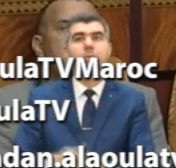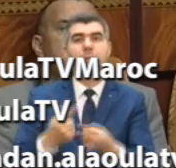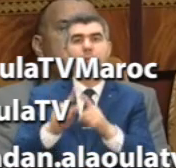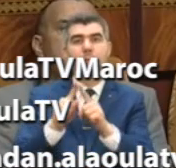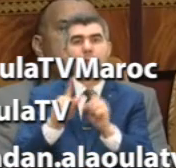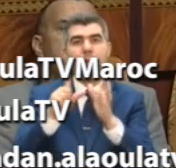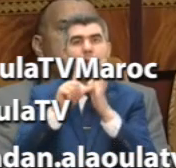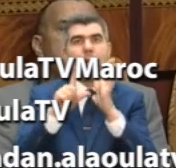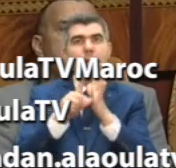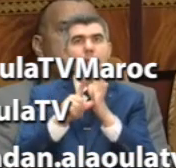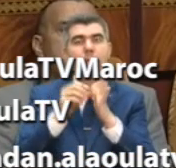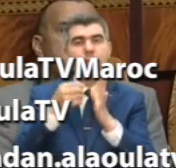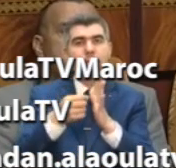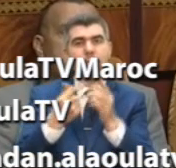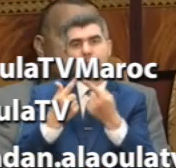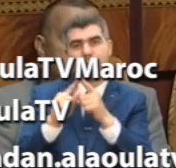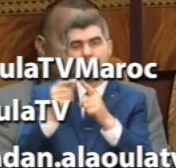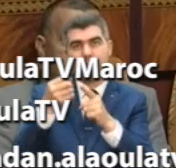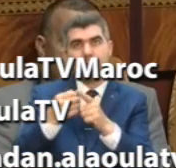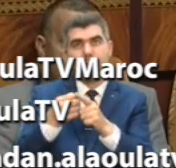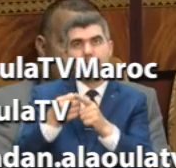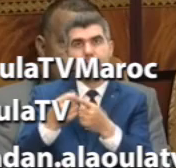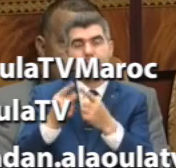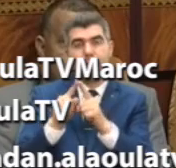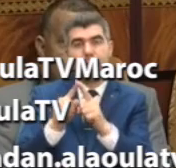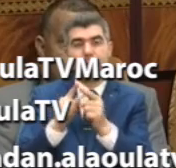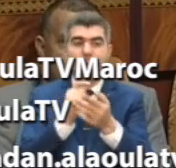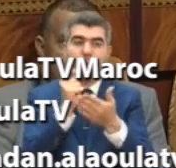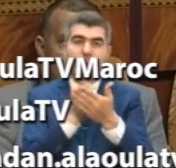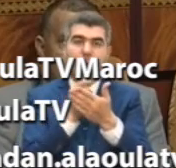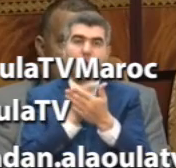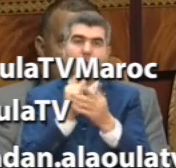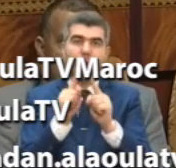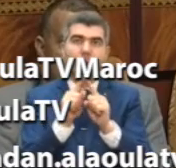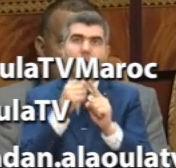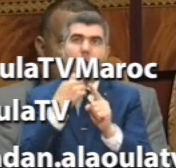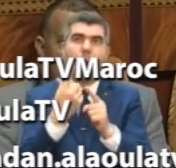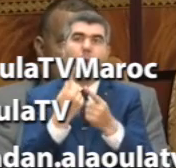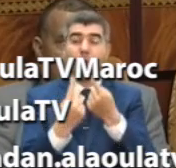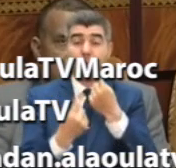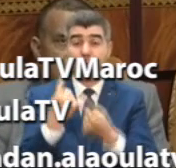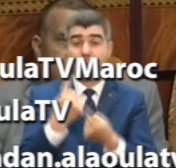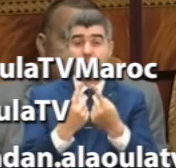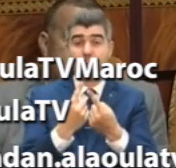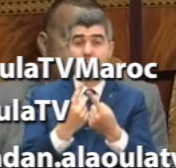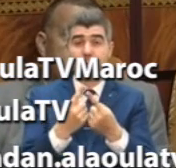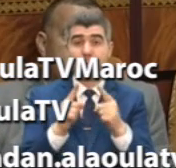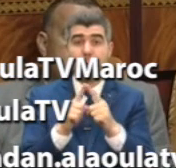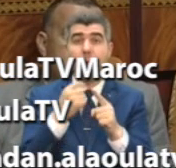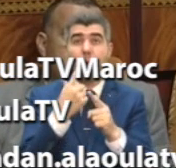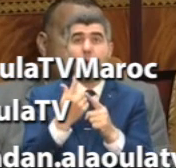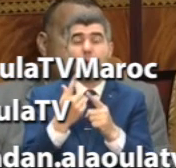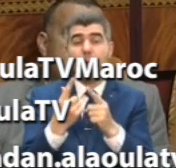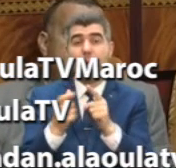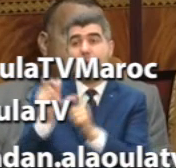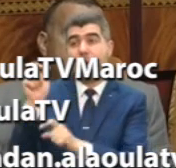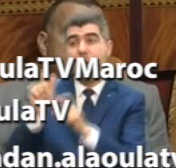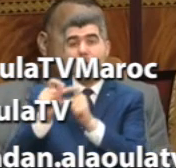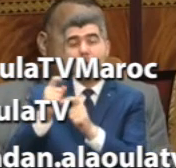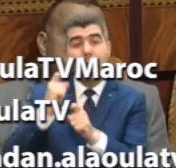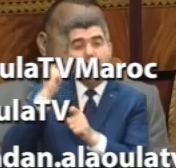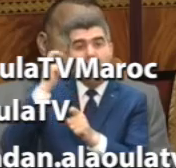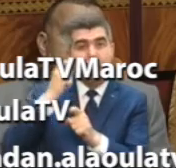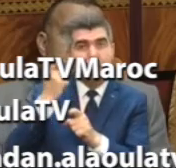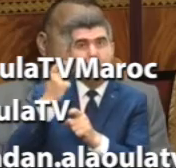جنائي اللي كيتعاطى مع القضية ديال الشكاية المجهولة اللي خلق قلق. الناس اليوم برا كتفكر